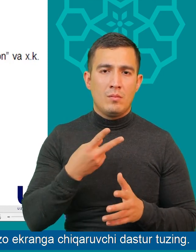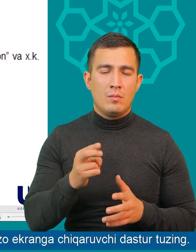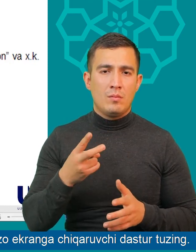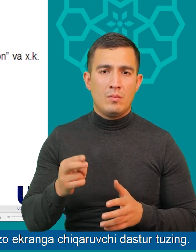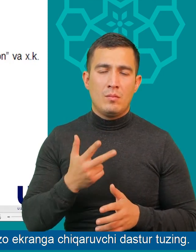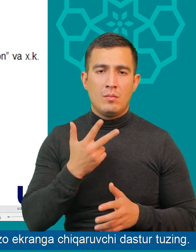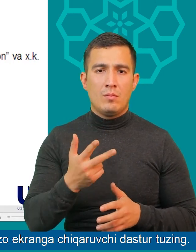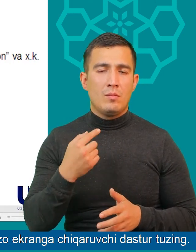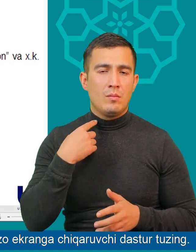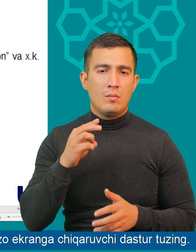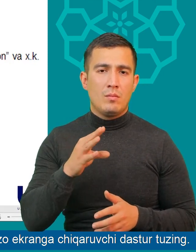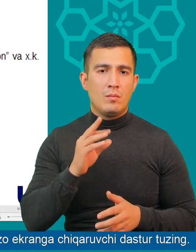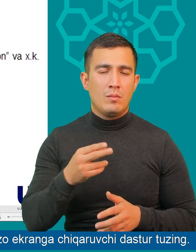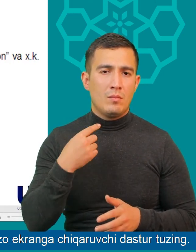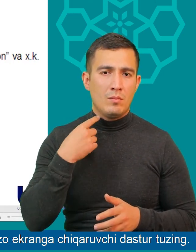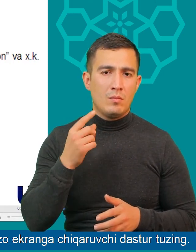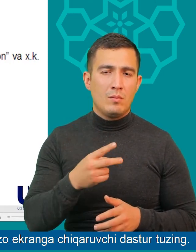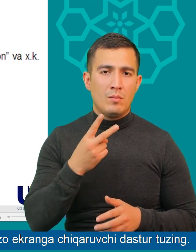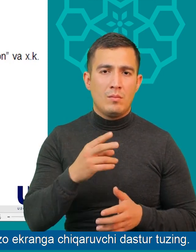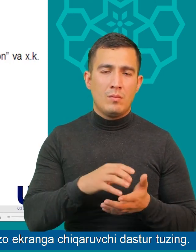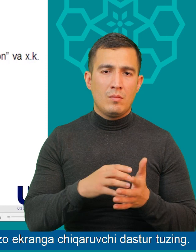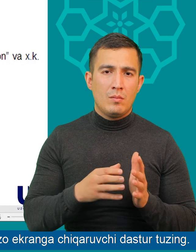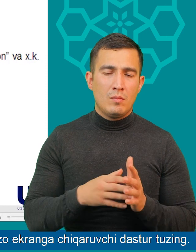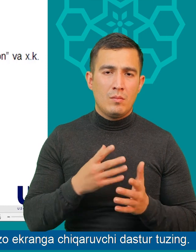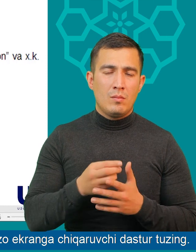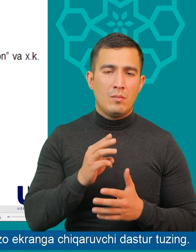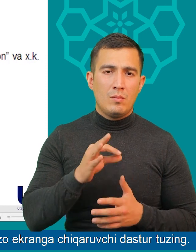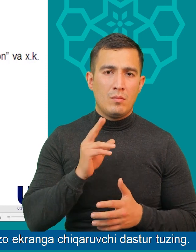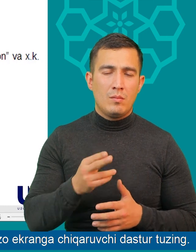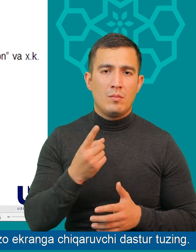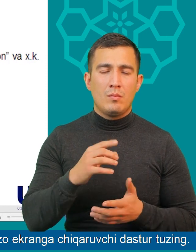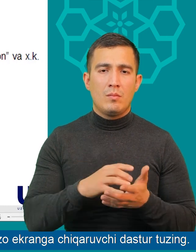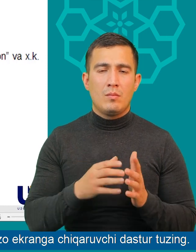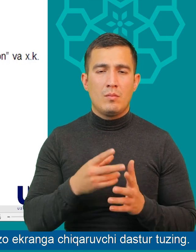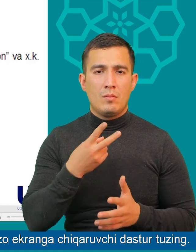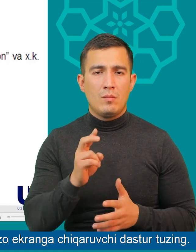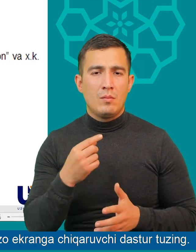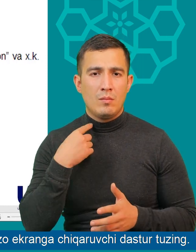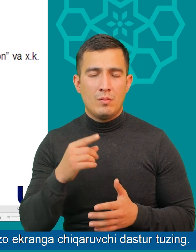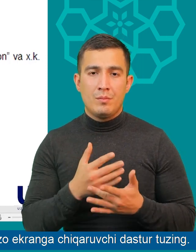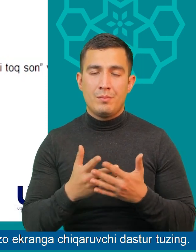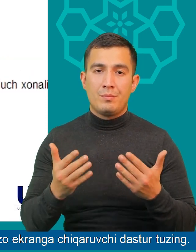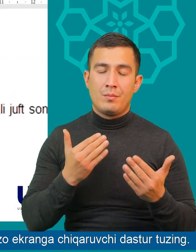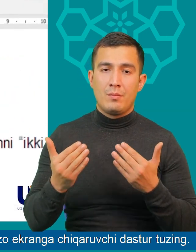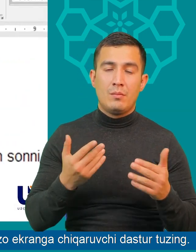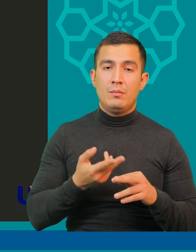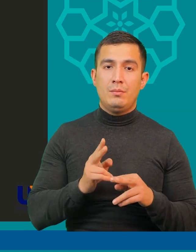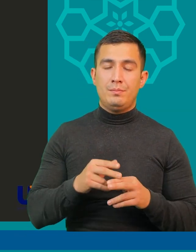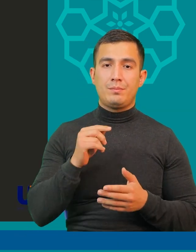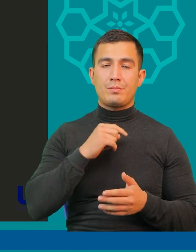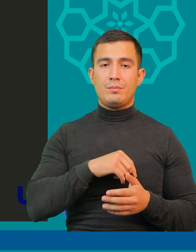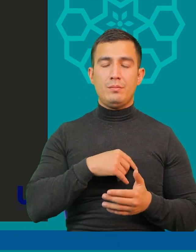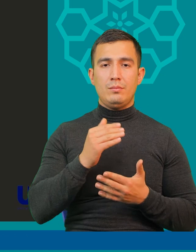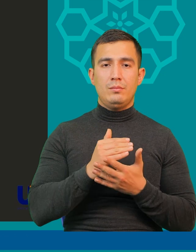3 xonali tog' son, 2 xonali tog' son, 1 xonali juft son va hokazo ekranga chiqaruvchi dastur tuzing.